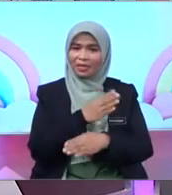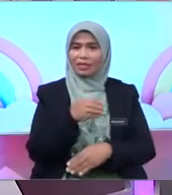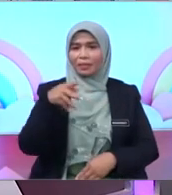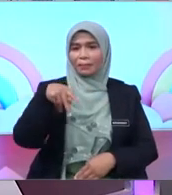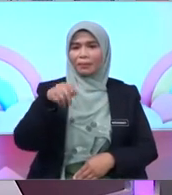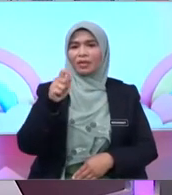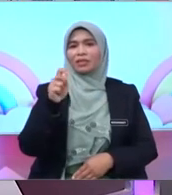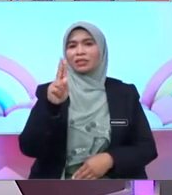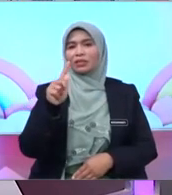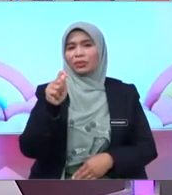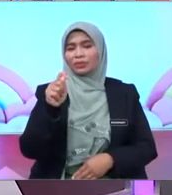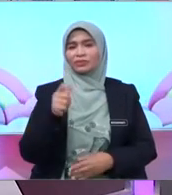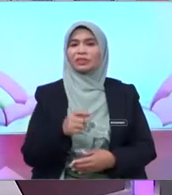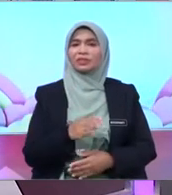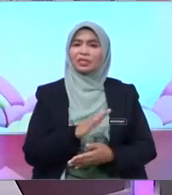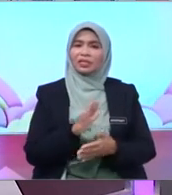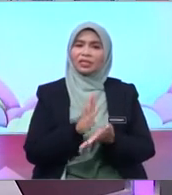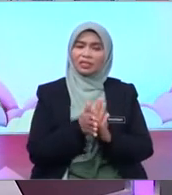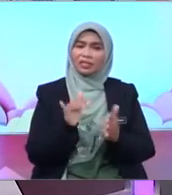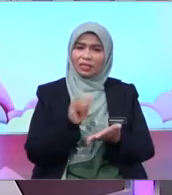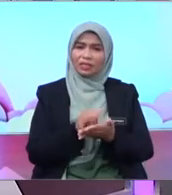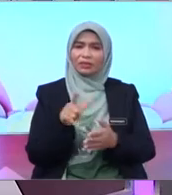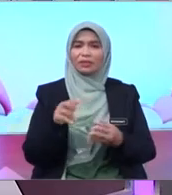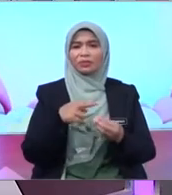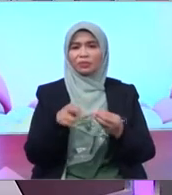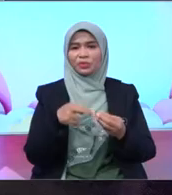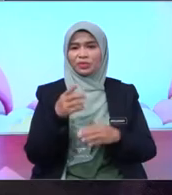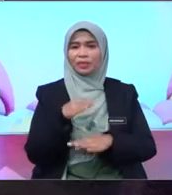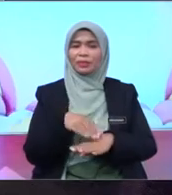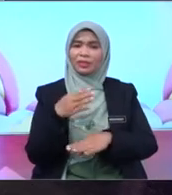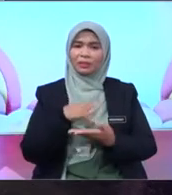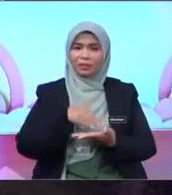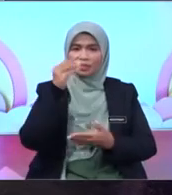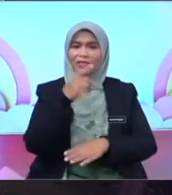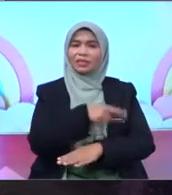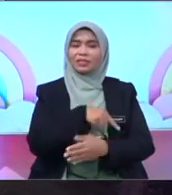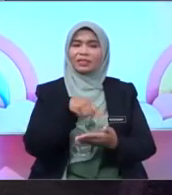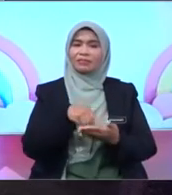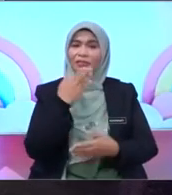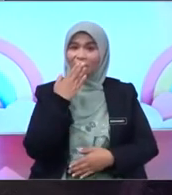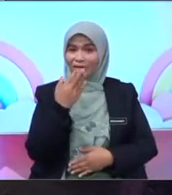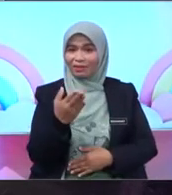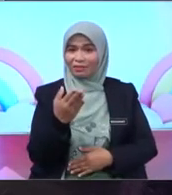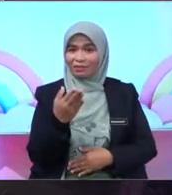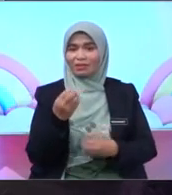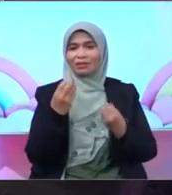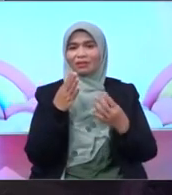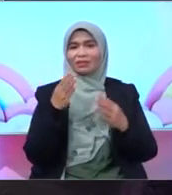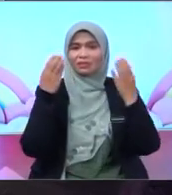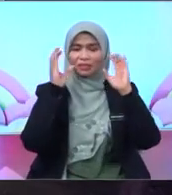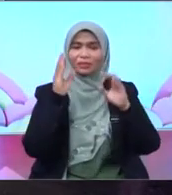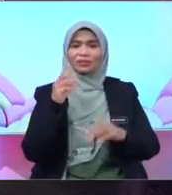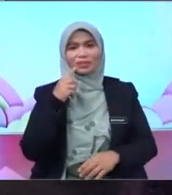itu yang dapat kita rumuskan pada pembelajaran hari ini itu cuma kasih banyak-banyak cek.hb sama Mira